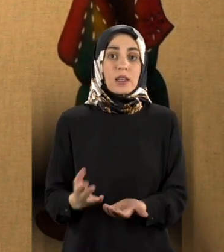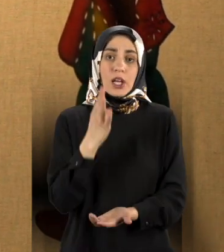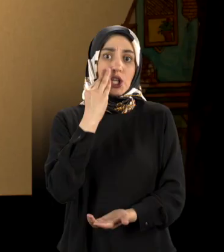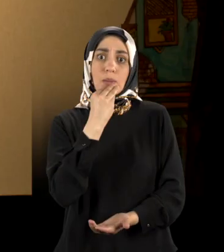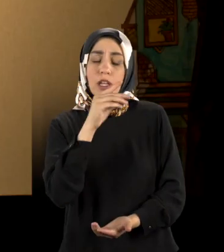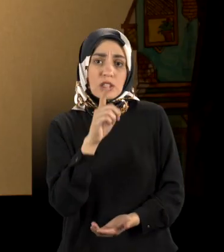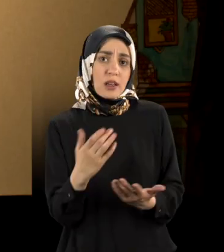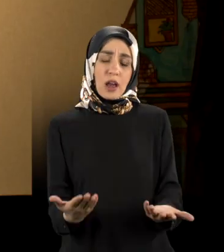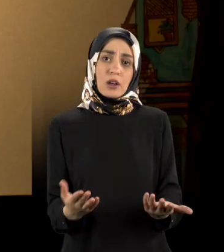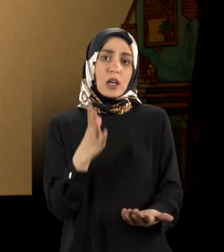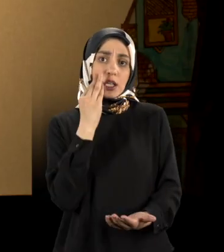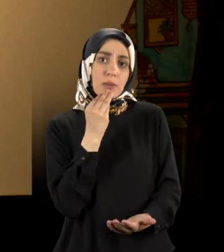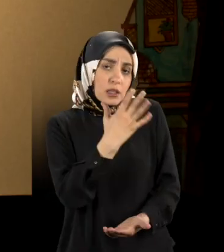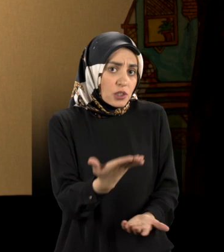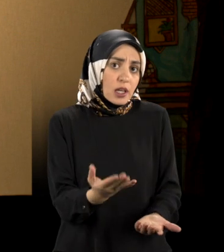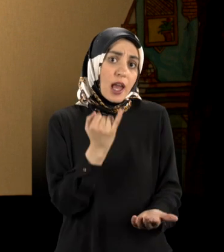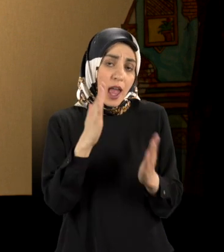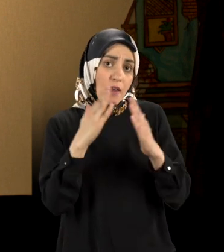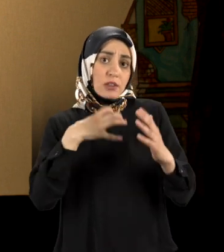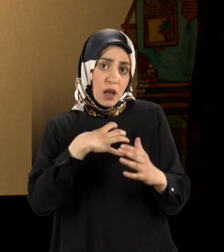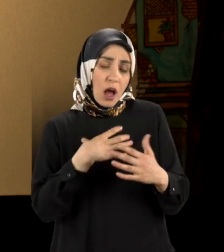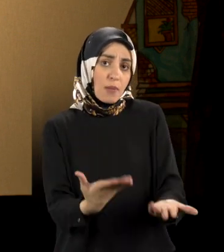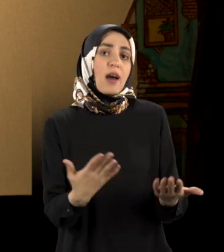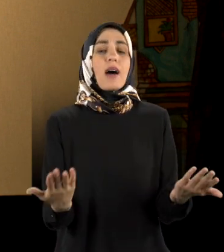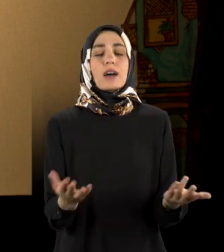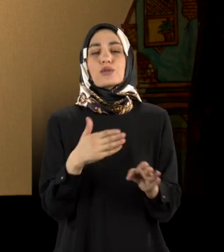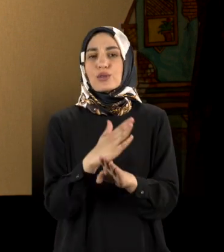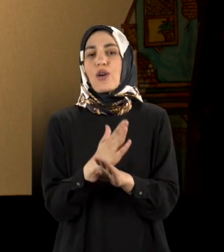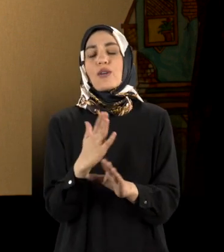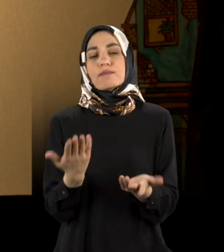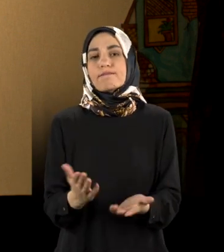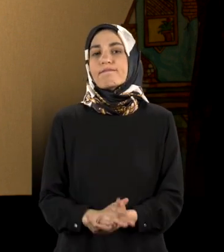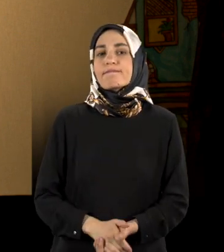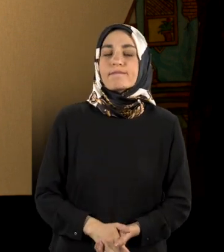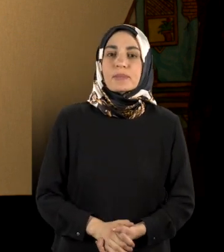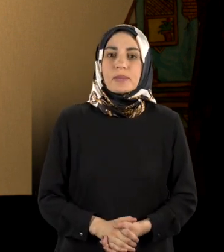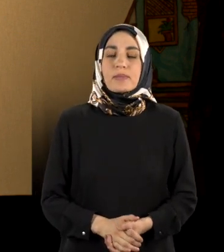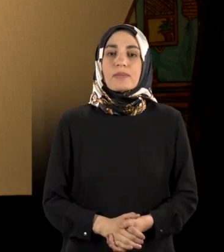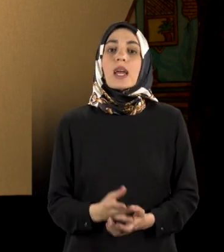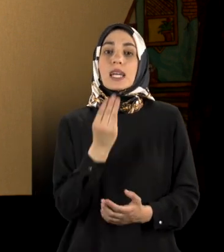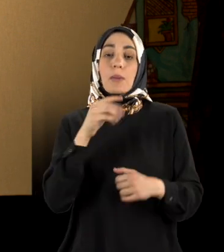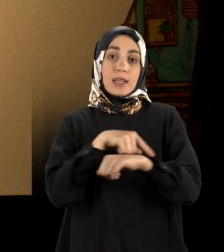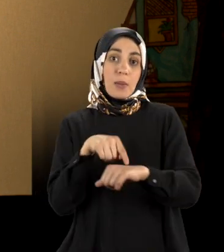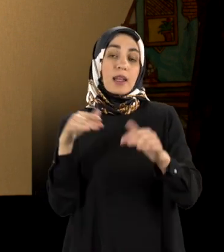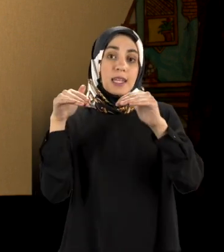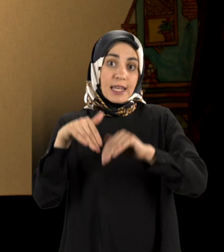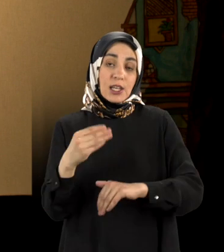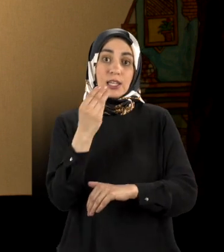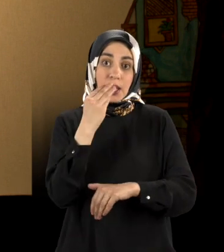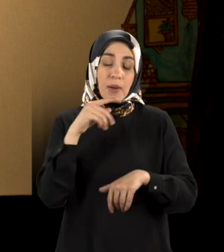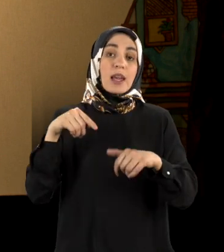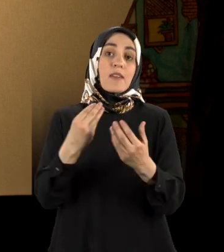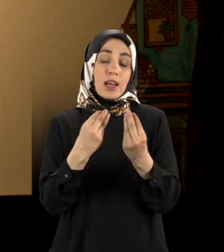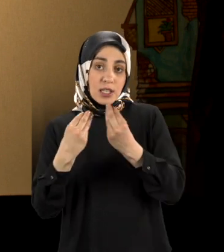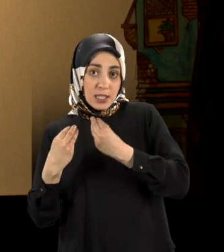yemek getirecekler kime yedirecek Yahu kim ne dicek Efendim ev sahibi ha ha doğru ev sahibi Efendim yemek